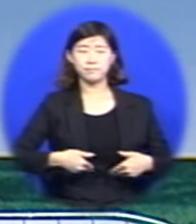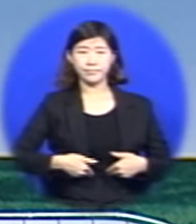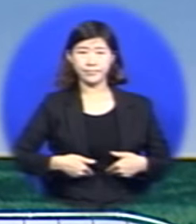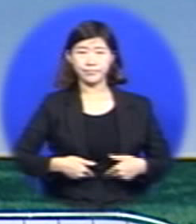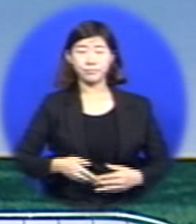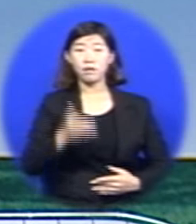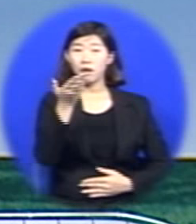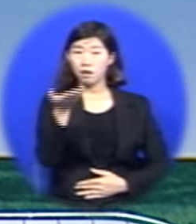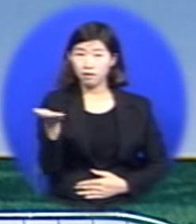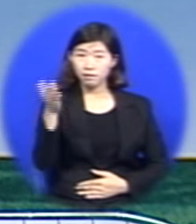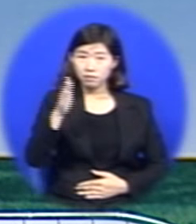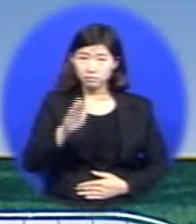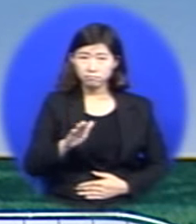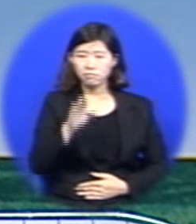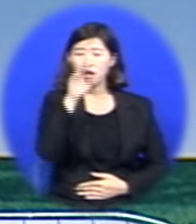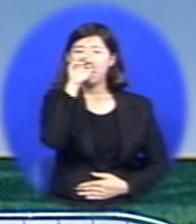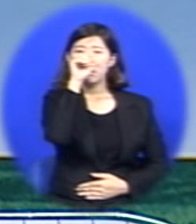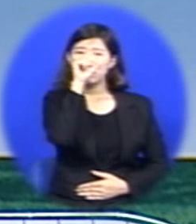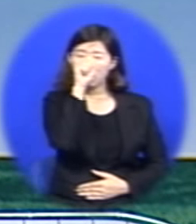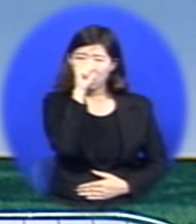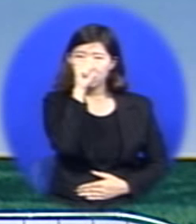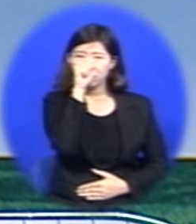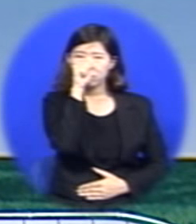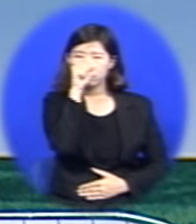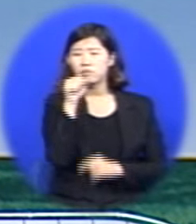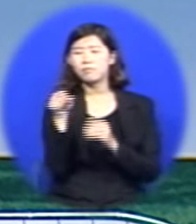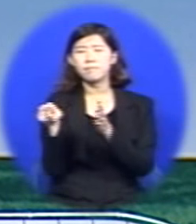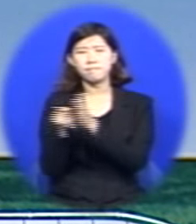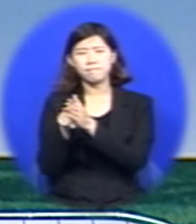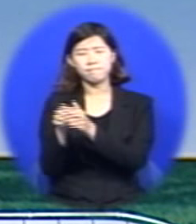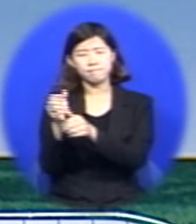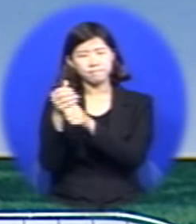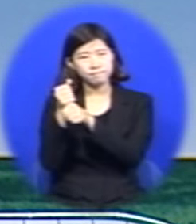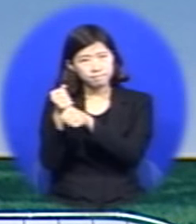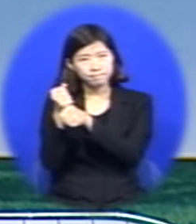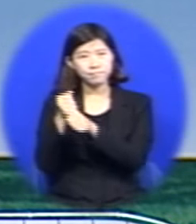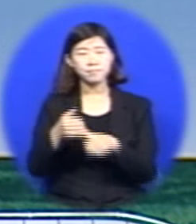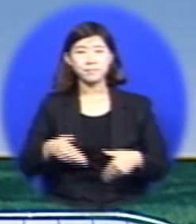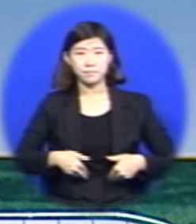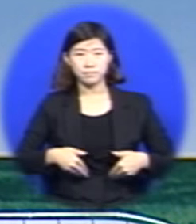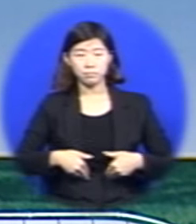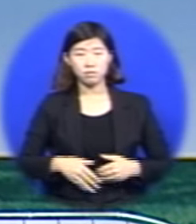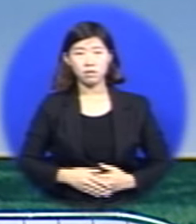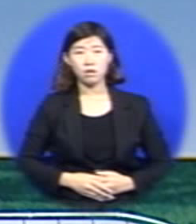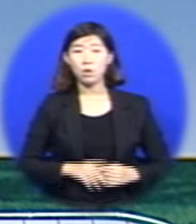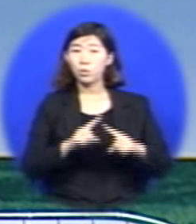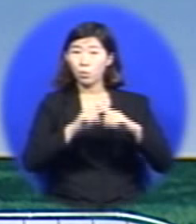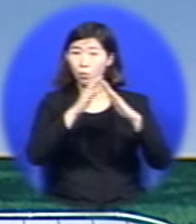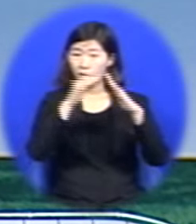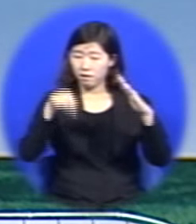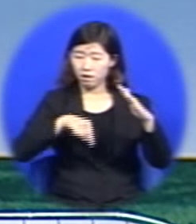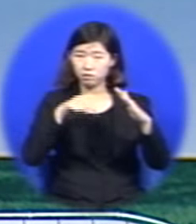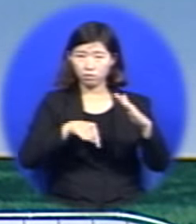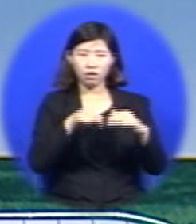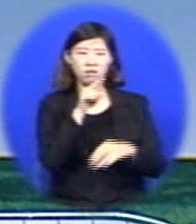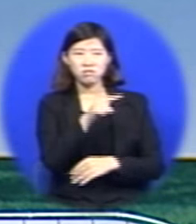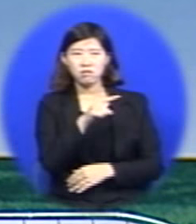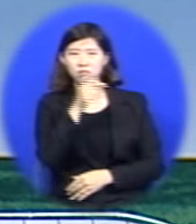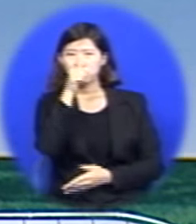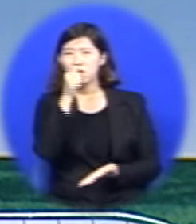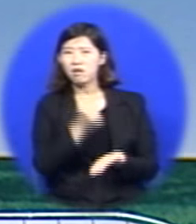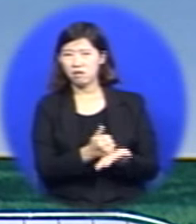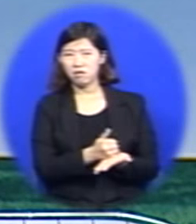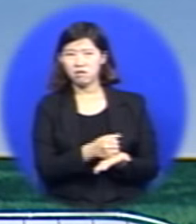그러나 선을 굳게 잡아야 합니다. 교회 안에서 이따금 어떤 사람의 죄를 지적하면서